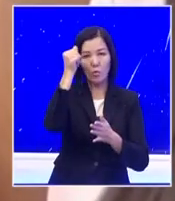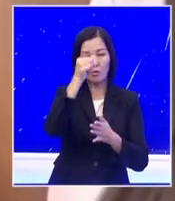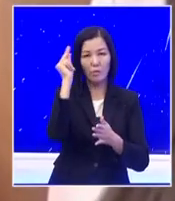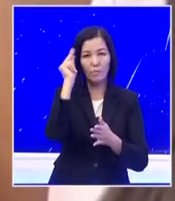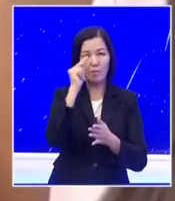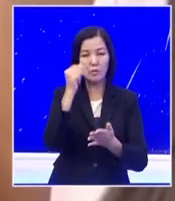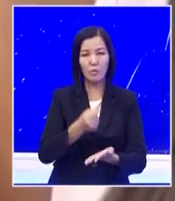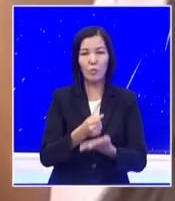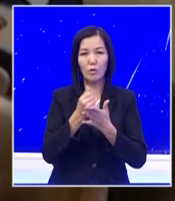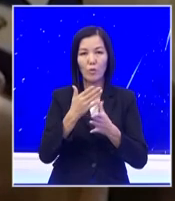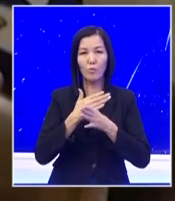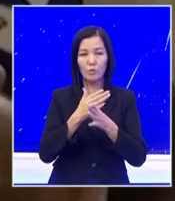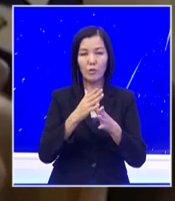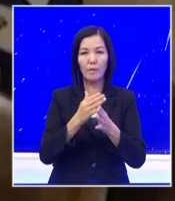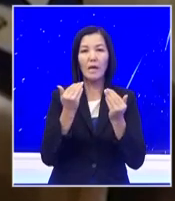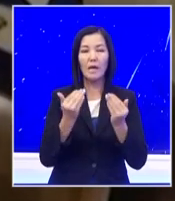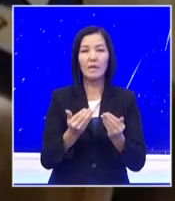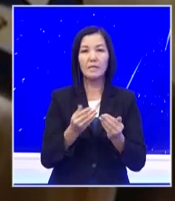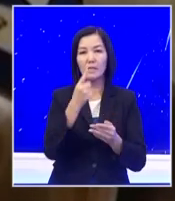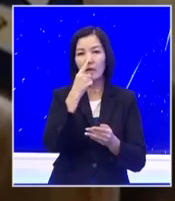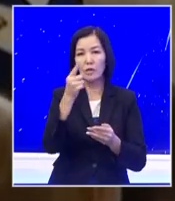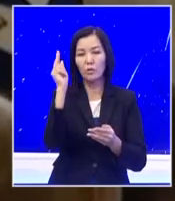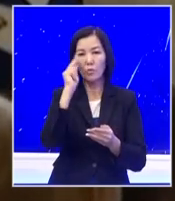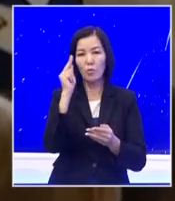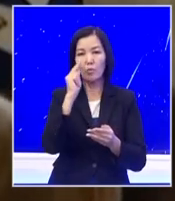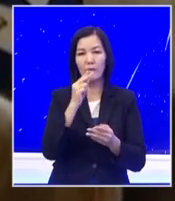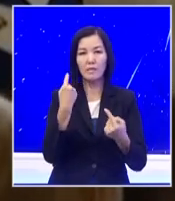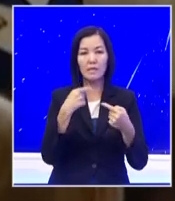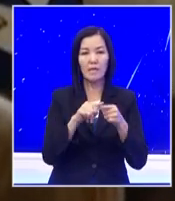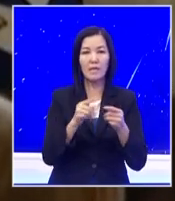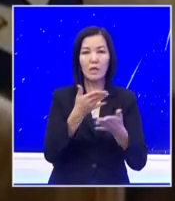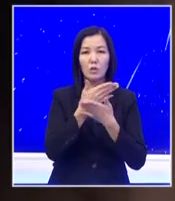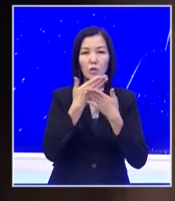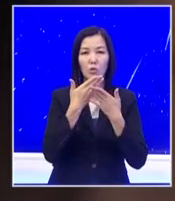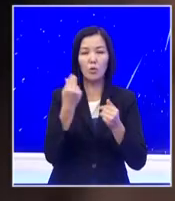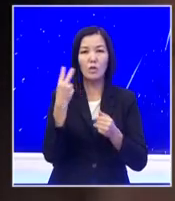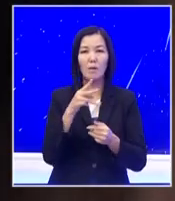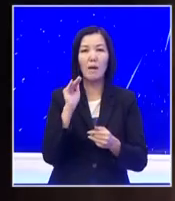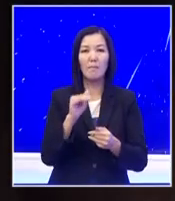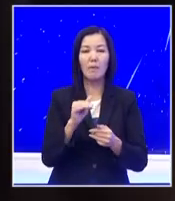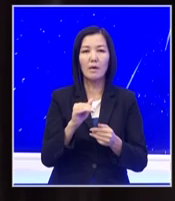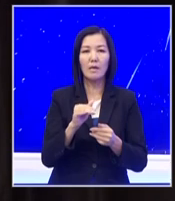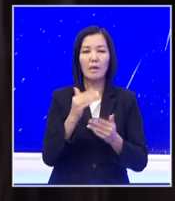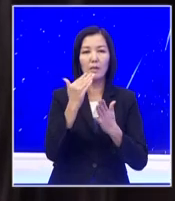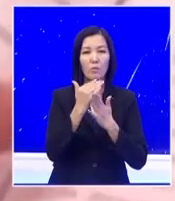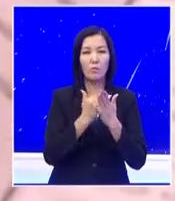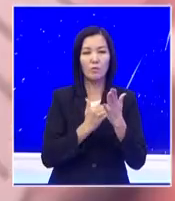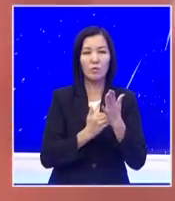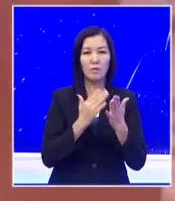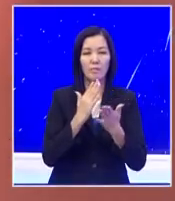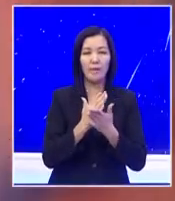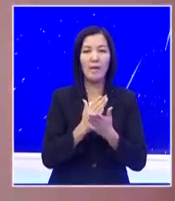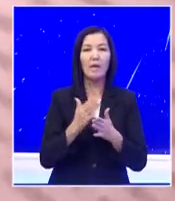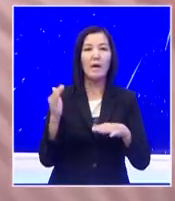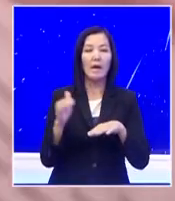алушыларға қолдау көрсетпек. Қазірдің өзінде қашықтықтан оқу барысында техникасыз отырған 20 мың оқушының тізімі белгілі. Қайырымдылық